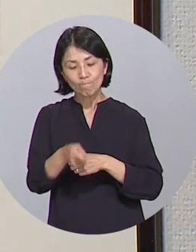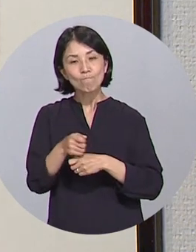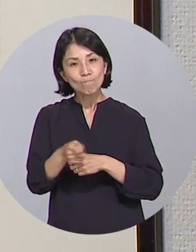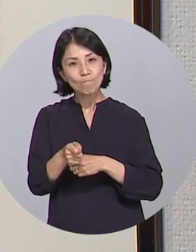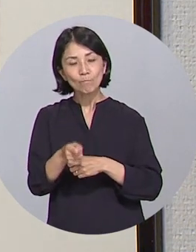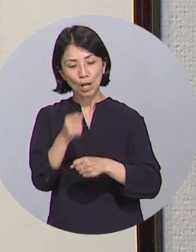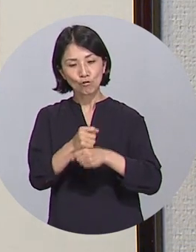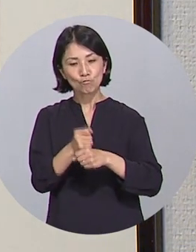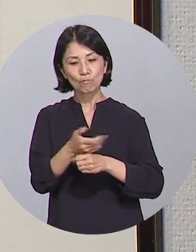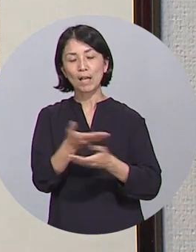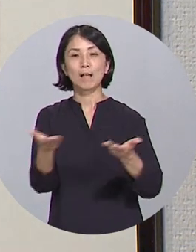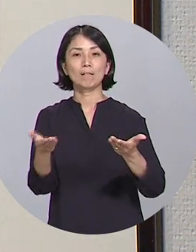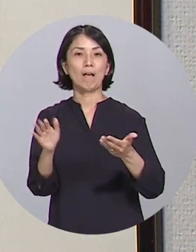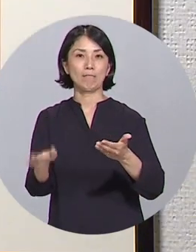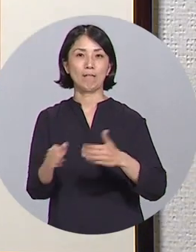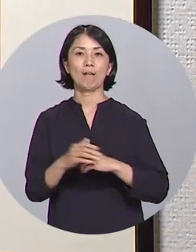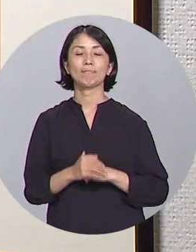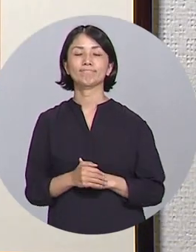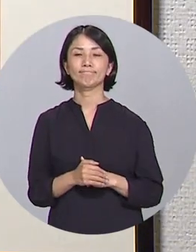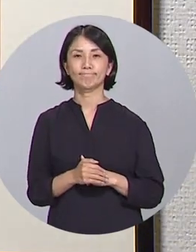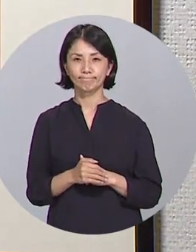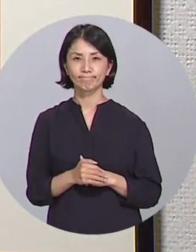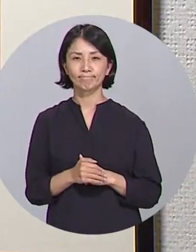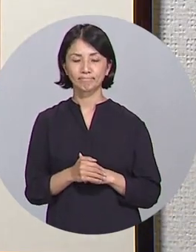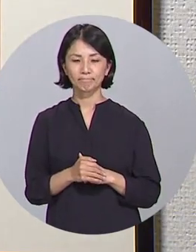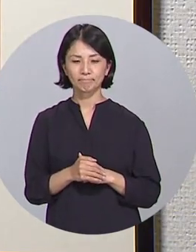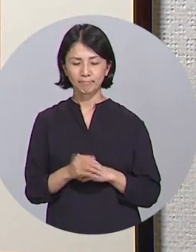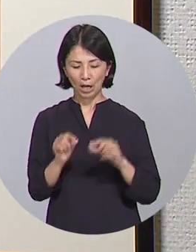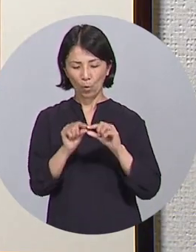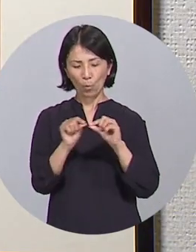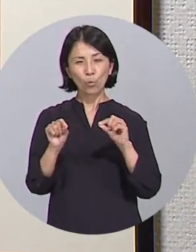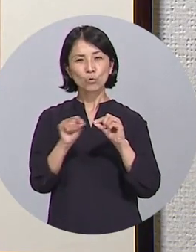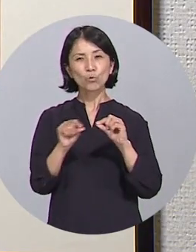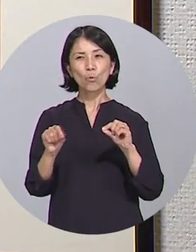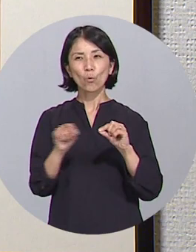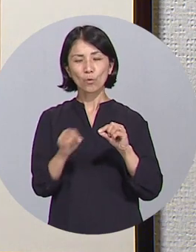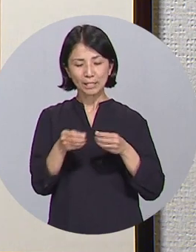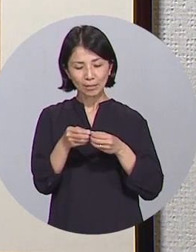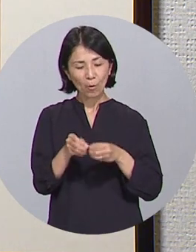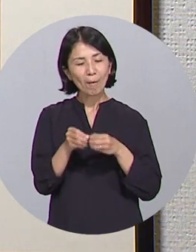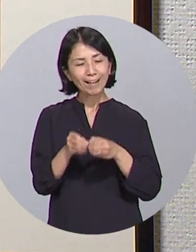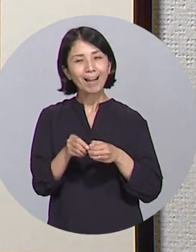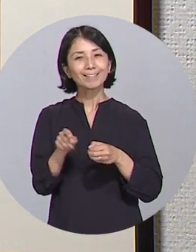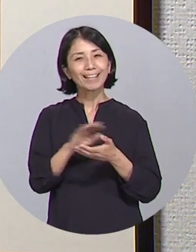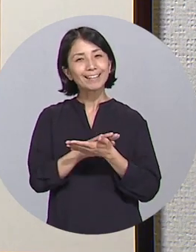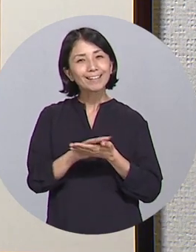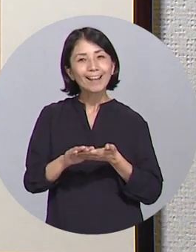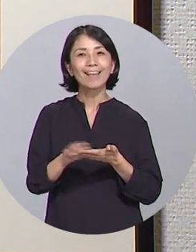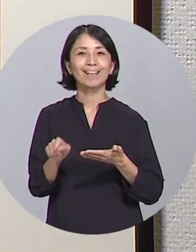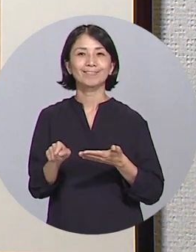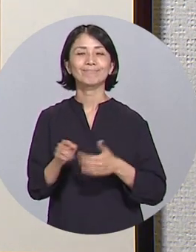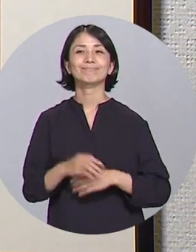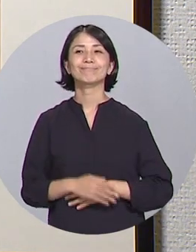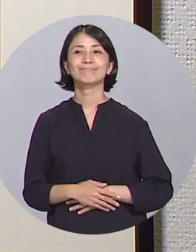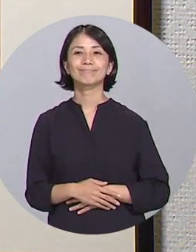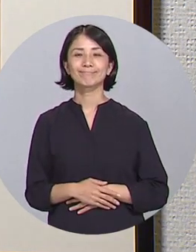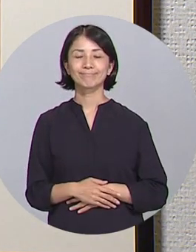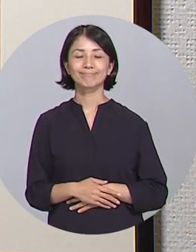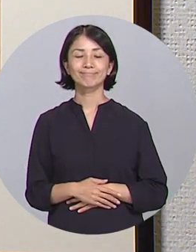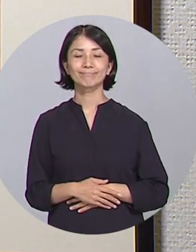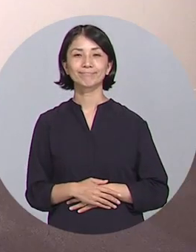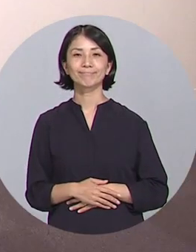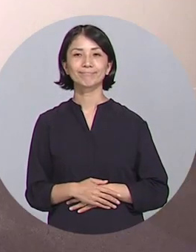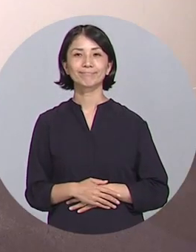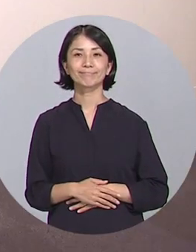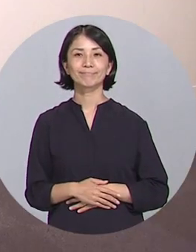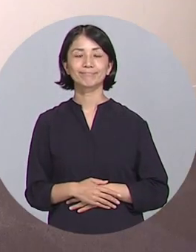作品で、細い線がとても綺麗な作品です。 細部まで本当に細やかに描かれてて素敵です